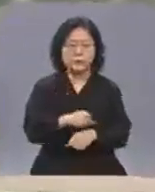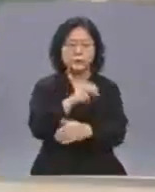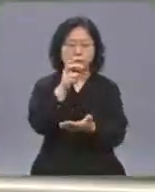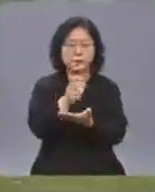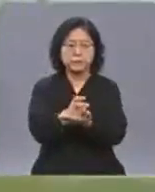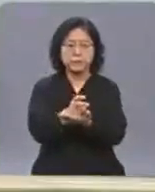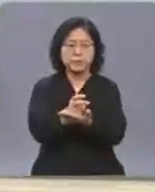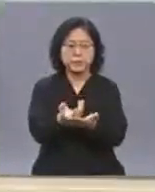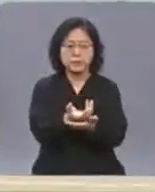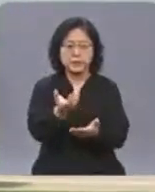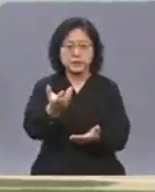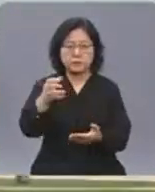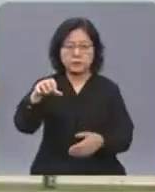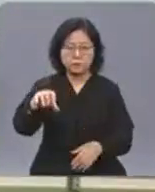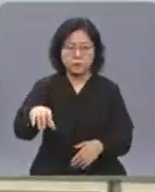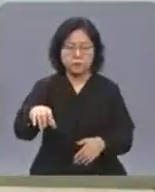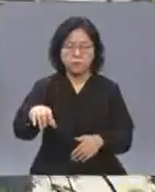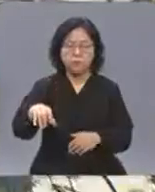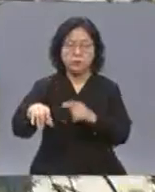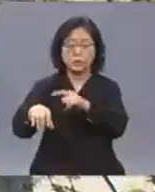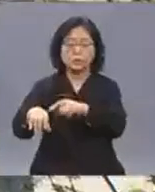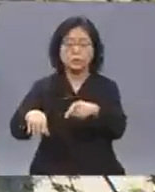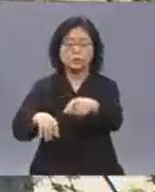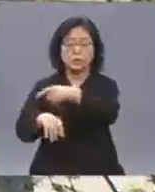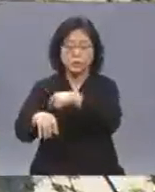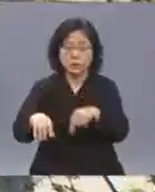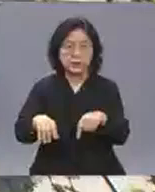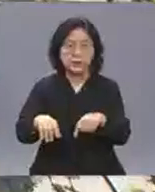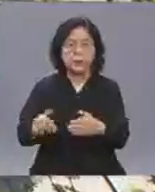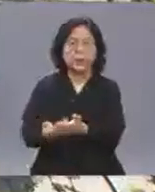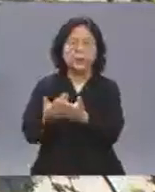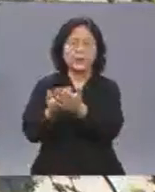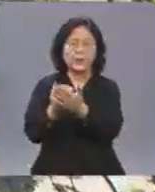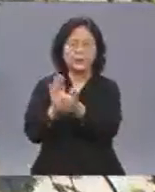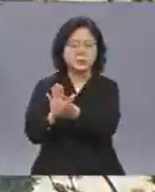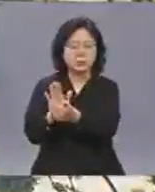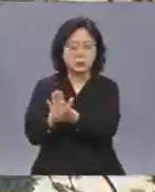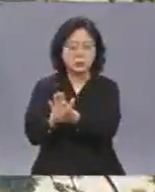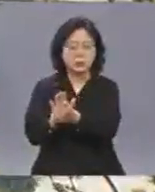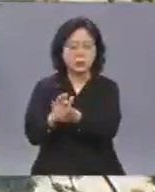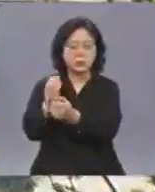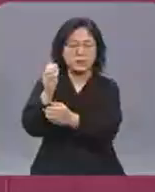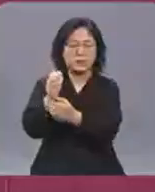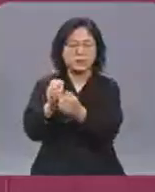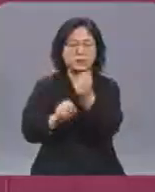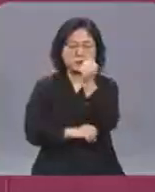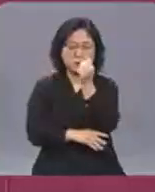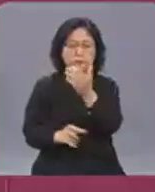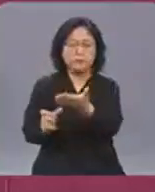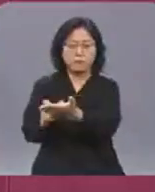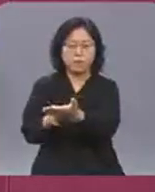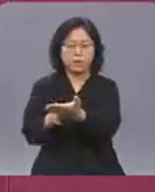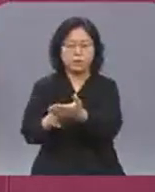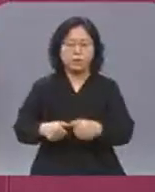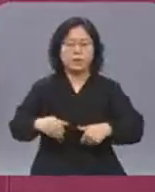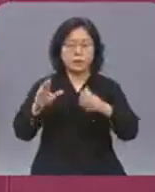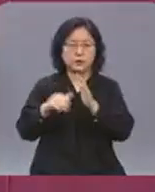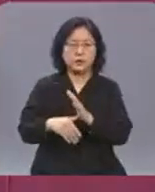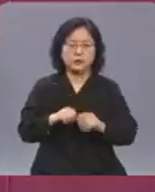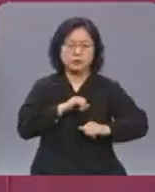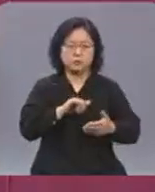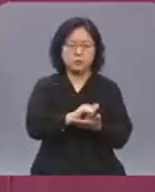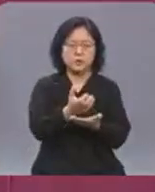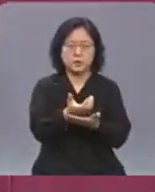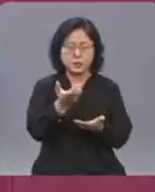특별법에는 이전 부지와 주변 지역에 대해 지원사업을 할 수 있는 근거도 포함됐습니다 필요한 경우 공공왕